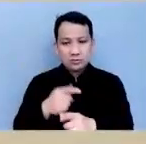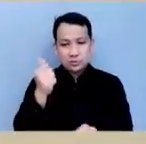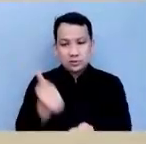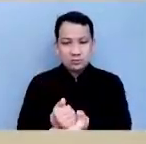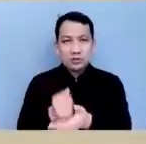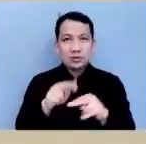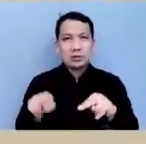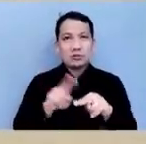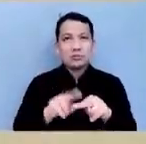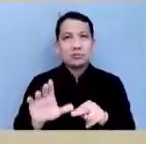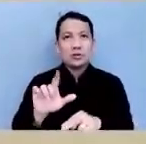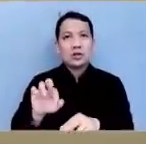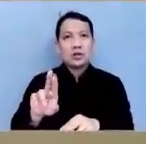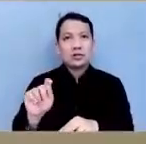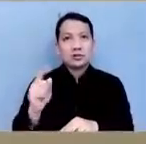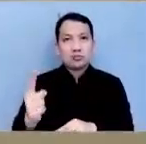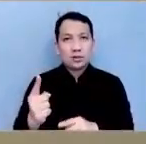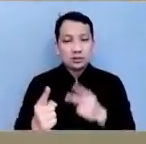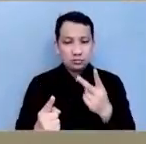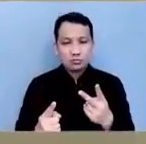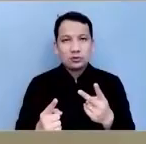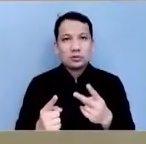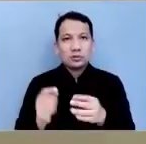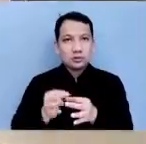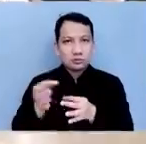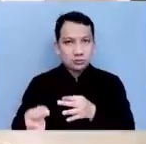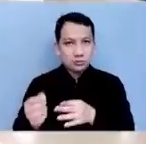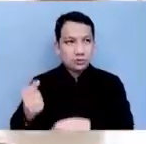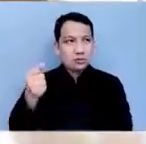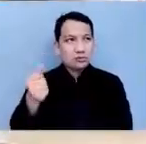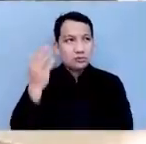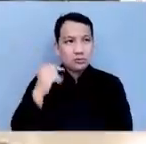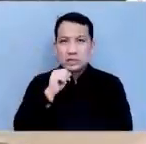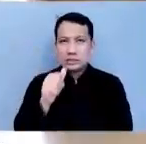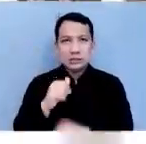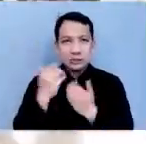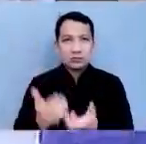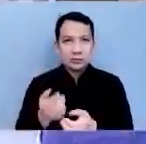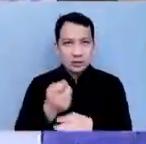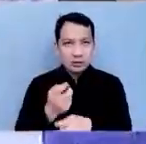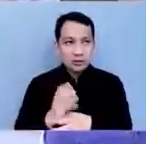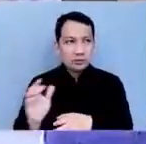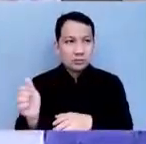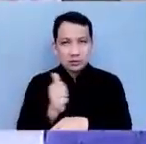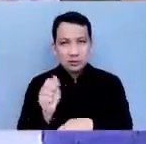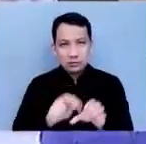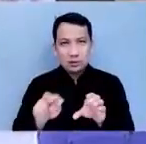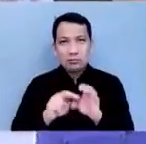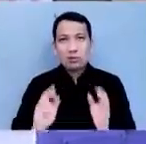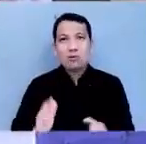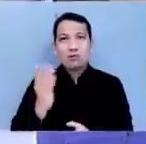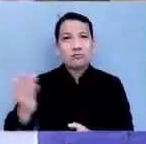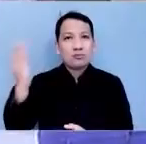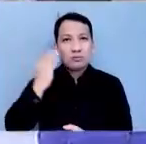taas pasahe sa LRT 1 at 2. Ipinagpaliban ang pagpapatupad dito para hindi masyadong mabigatan ang mga commuter. Lalo't tumataas din noon ang